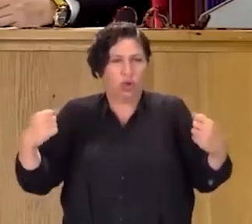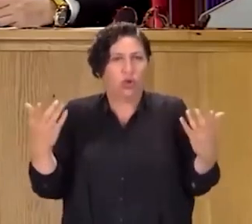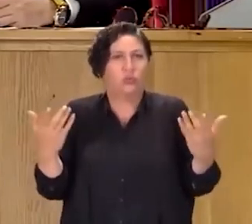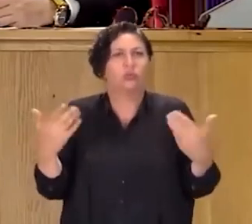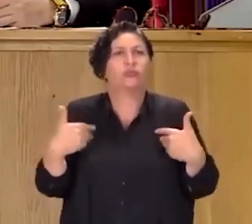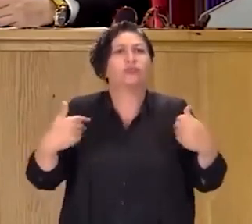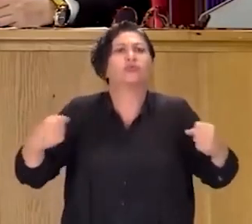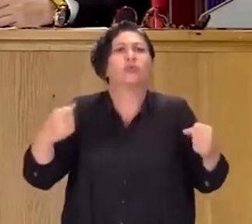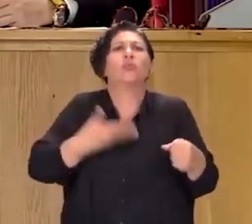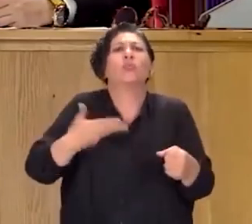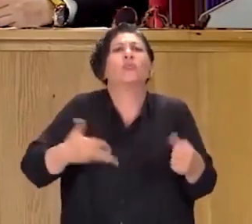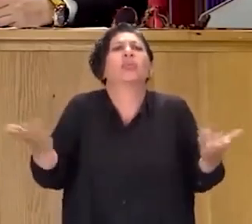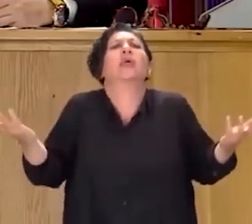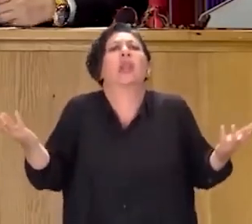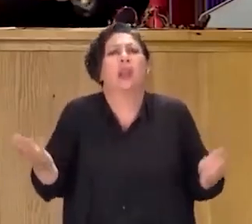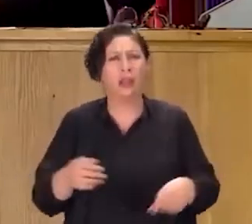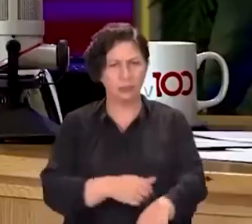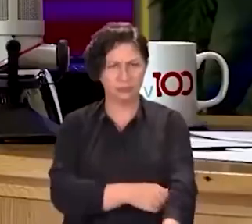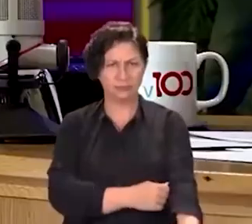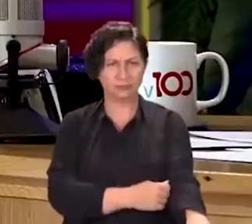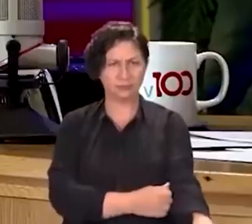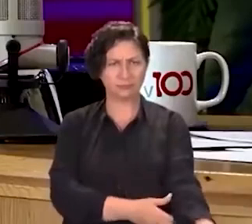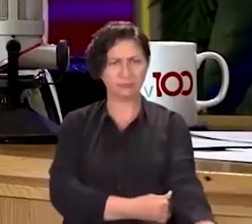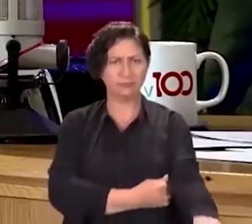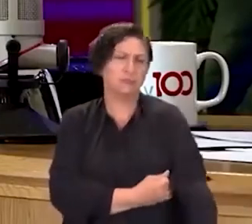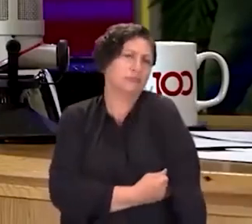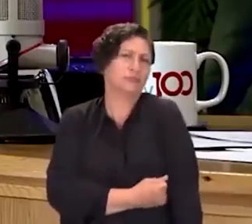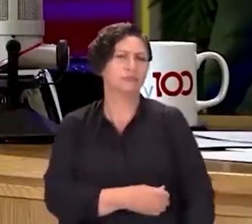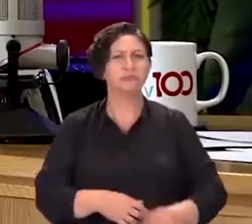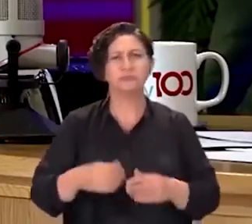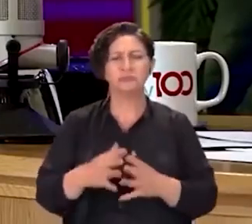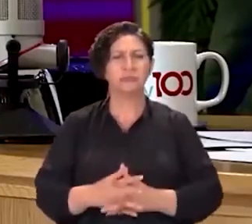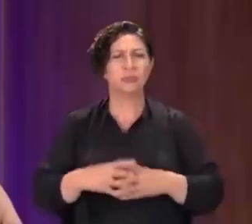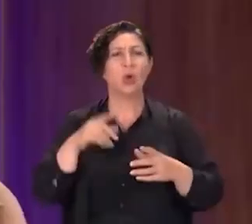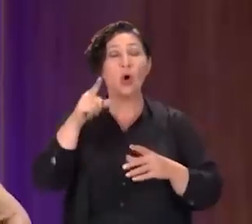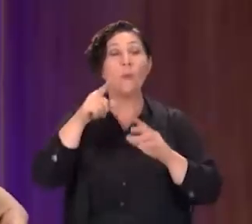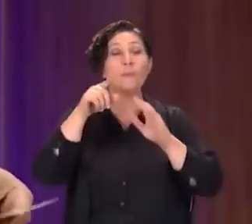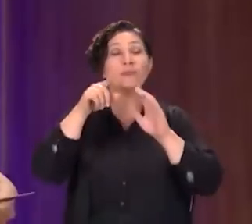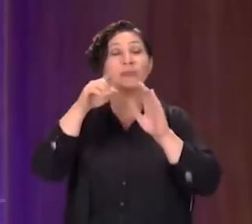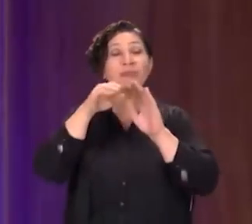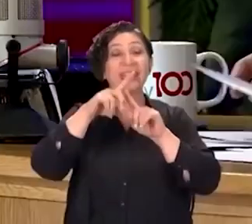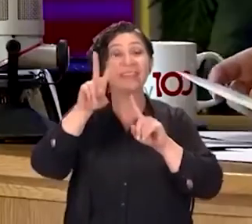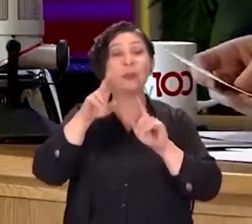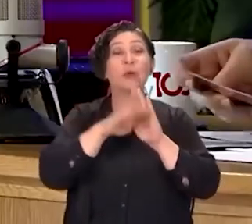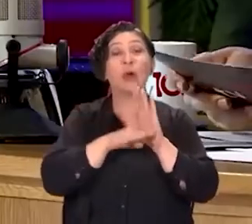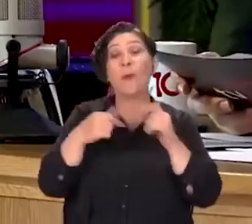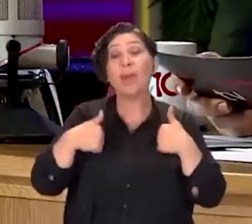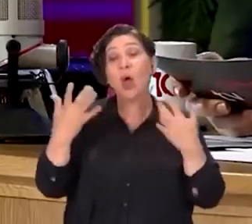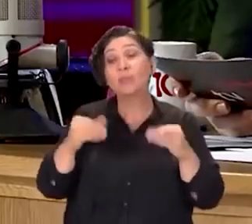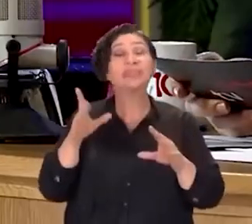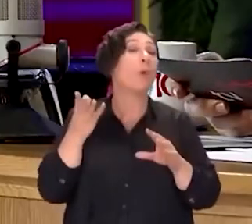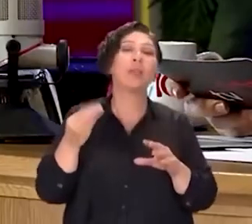yine şişko olsam umurumda değil. Umurumda değil. Evet, bebeğim benim. Hiç evet, umurumda hakikaten değil. Hakikaten harikulade. O programda ben olmasam